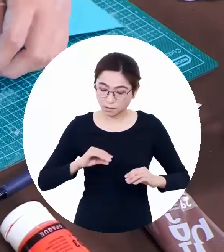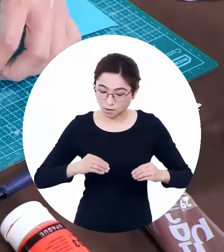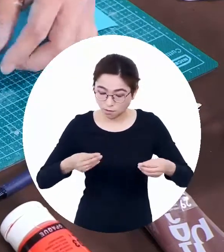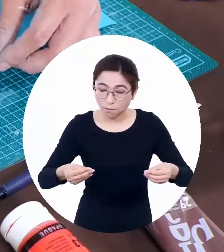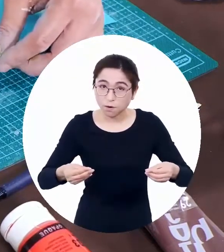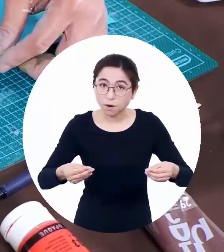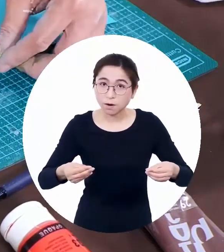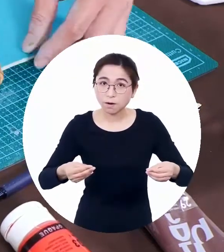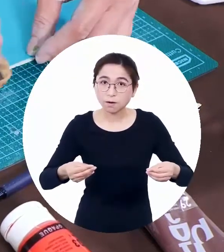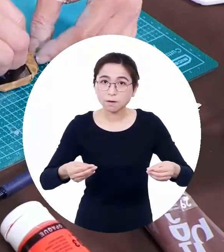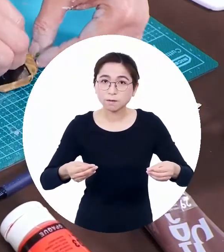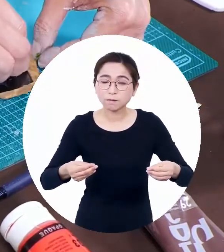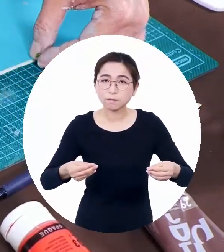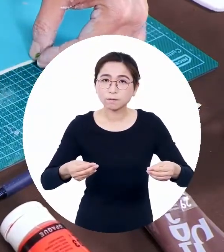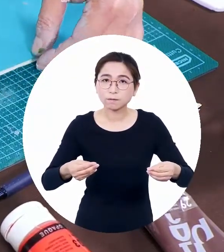調翻轉，